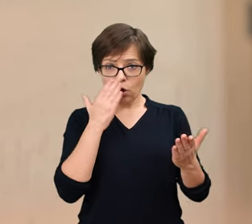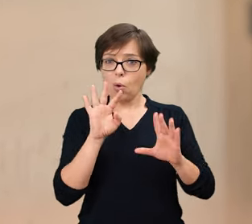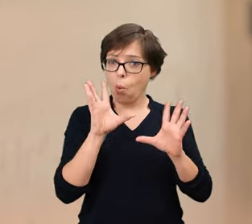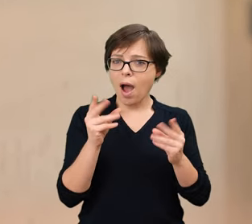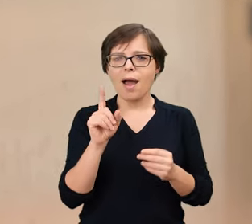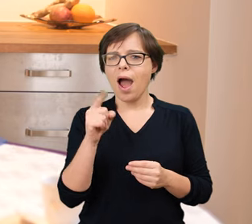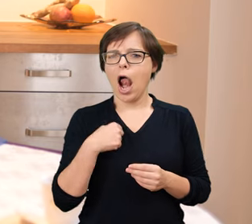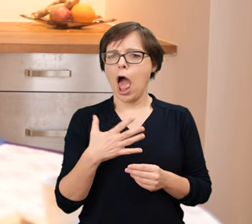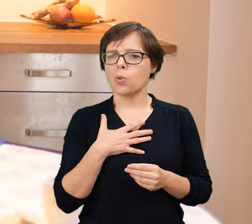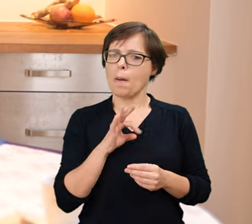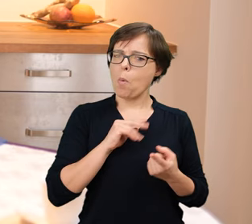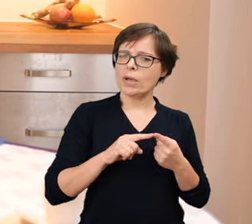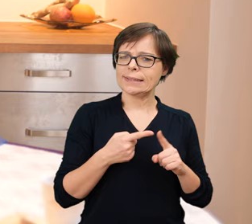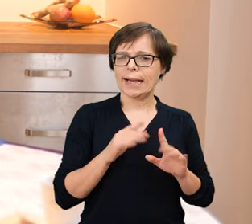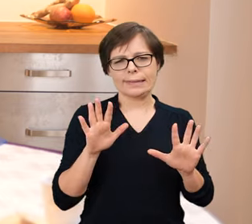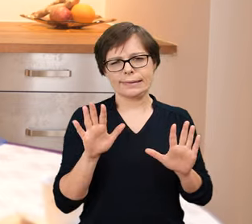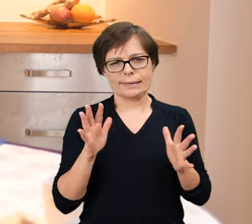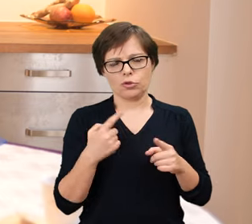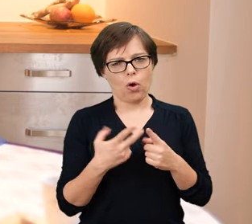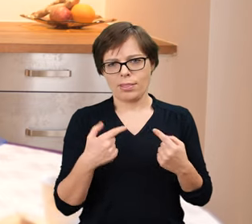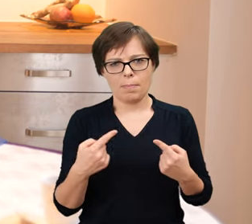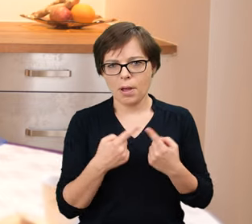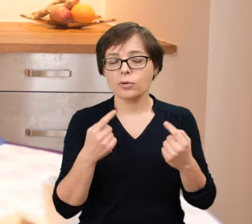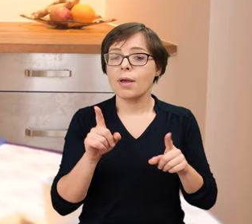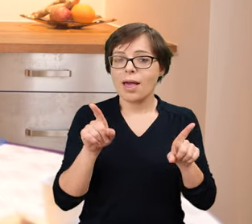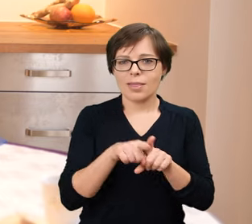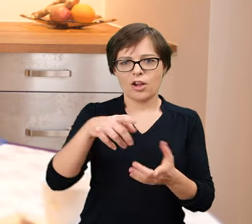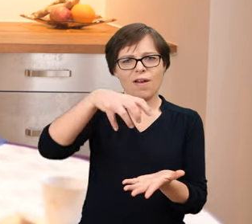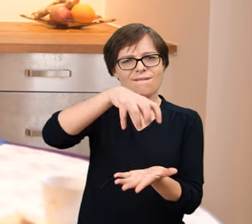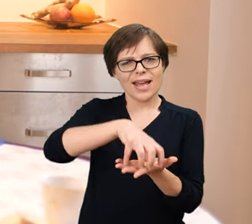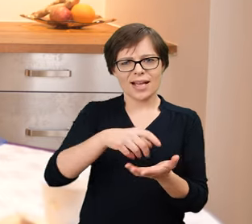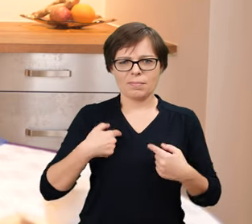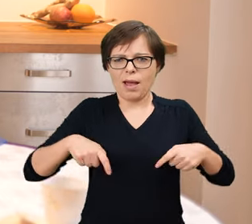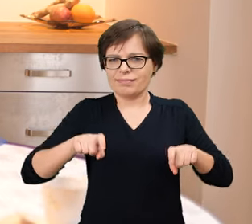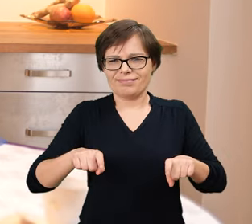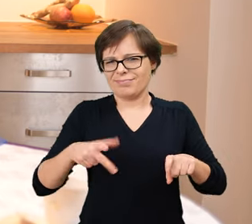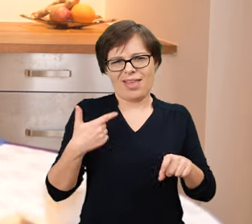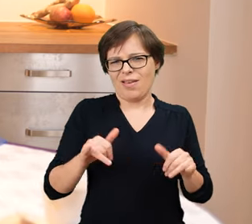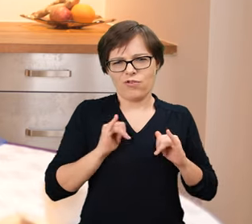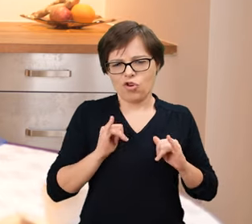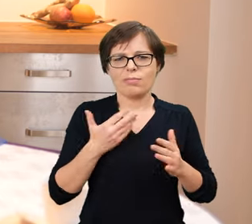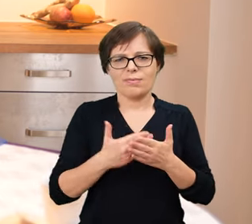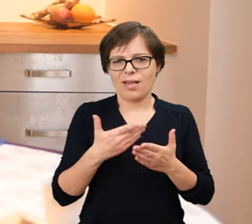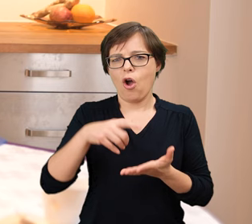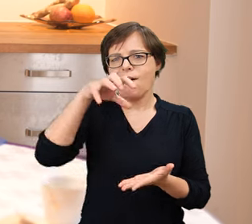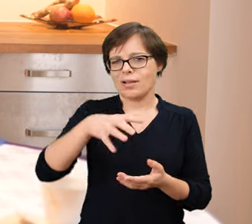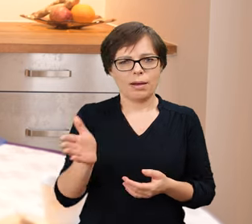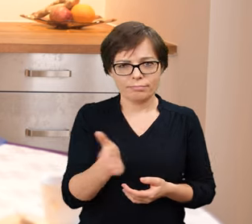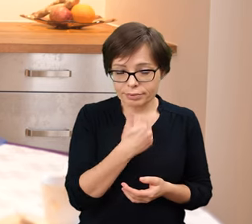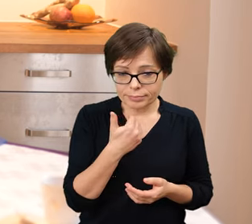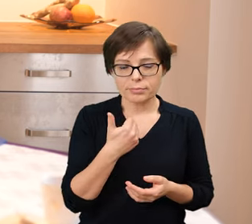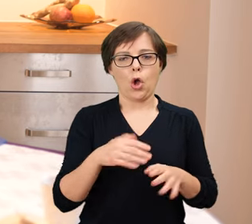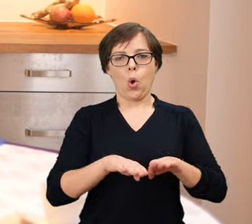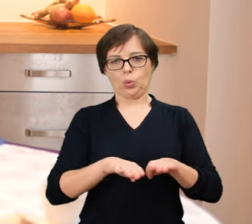nie w moim stylu, a poza tym przy takiej wyspie siedzieć jest niewygodnie, więc usunąłem wyspę i dlatego jest